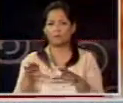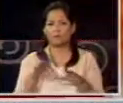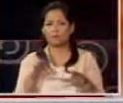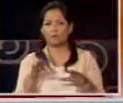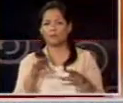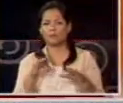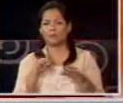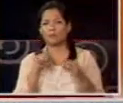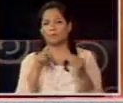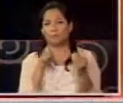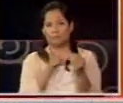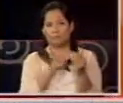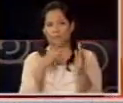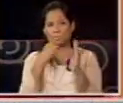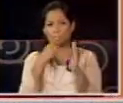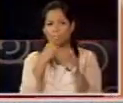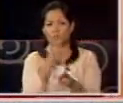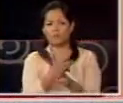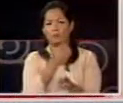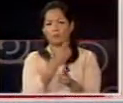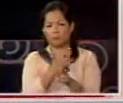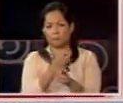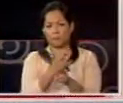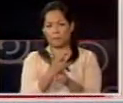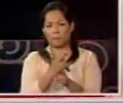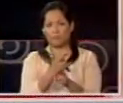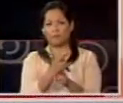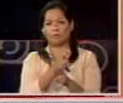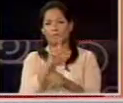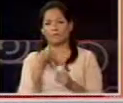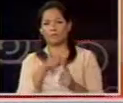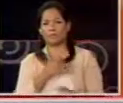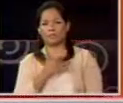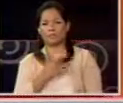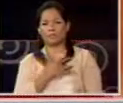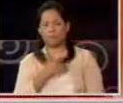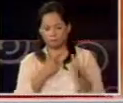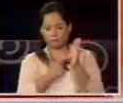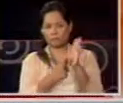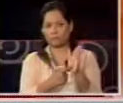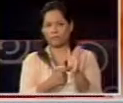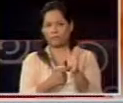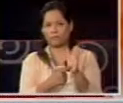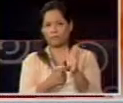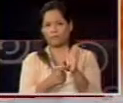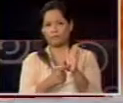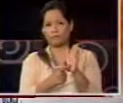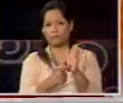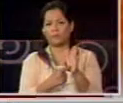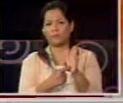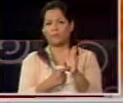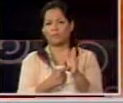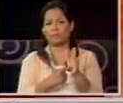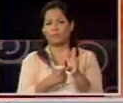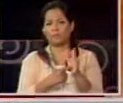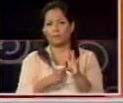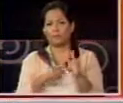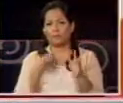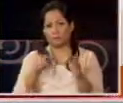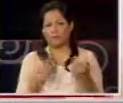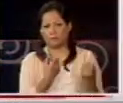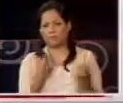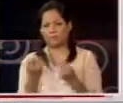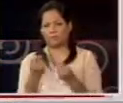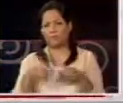mga karapatan, dapat po nung pagkakataon na nararamdaman nila yon, inilabas na ho nila yan. O may ginawa ho sila. Ano? And they